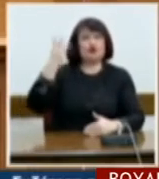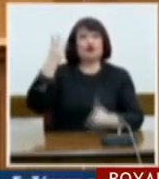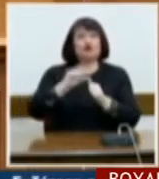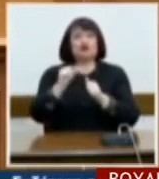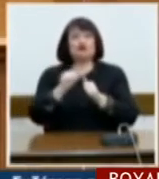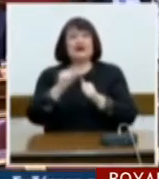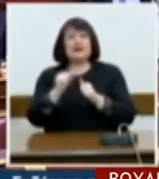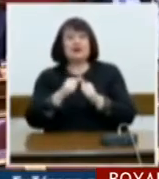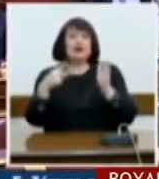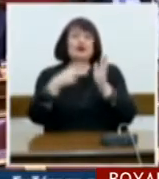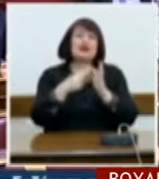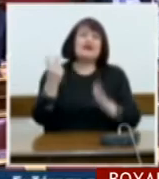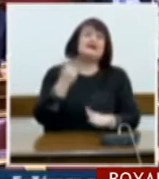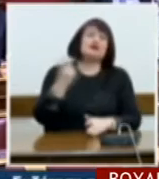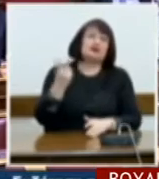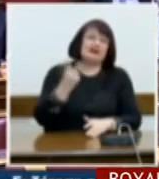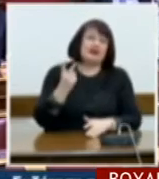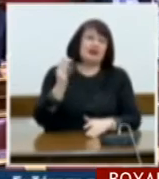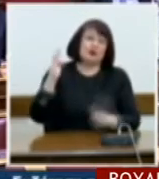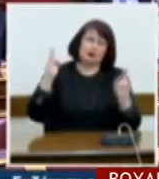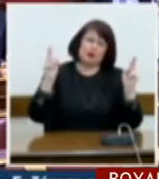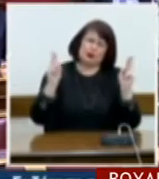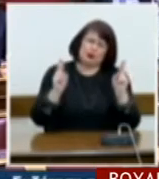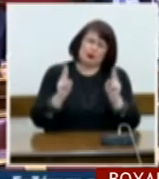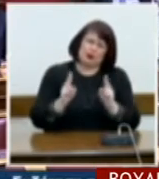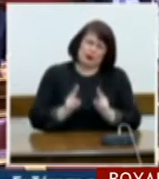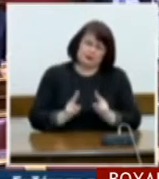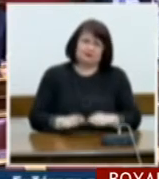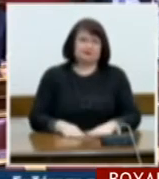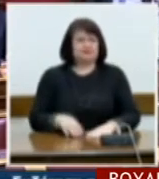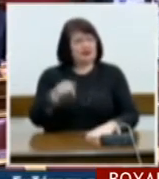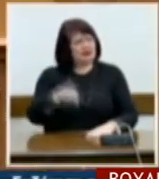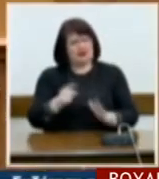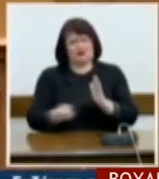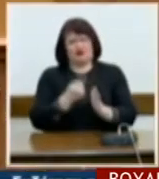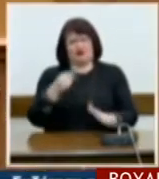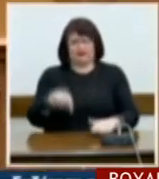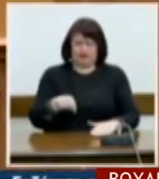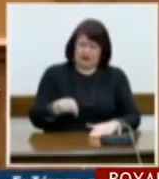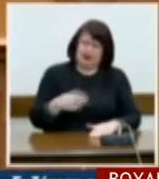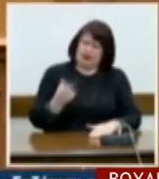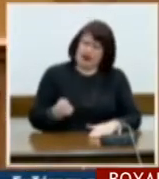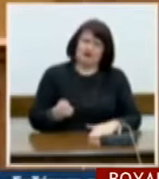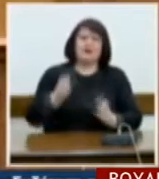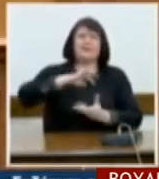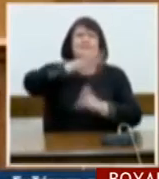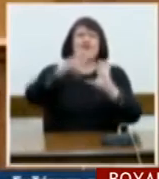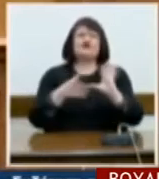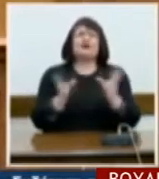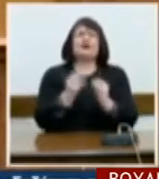2022. Και δεν είναι η πρώτη φορά, θέλω να σας θυμίσω, όπου είχαμε στην παγκόσμια οικονομία